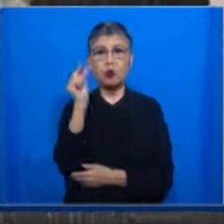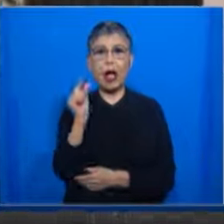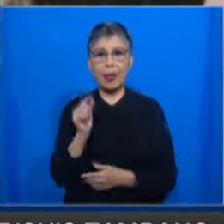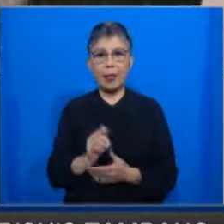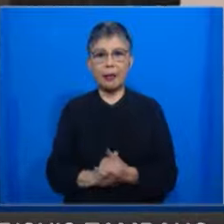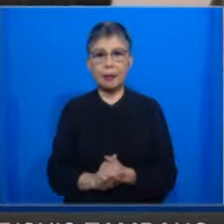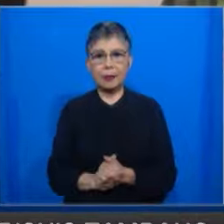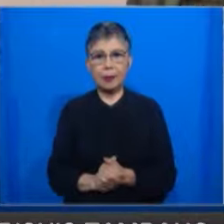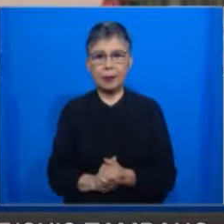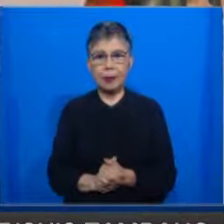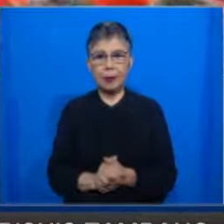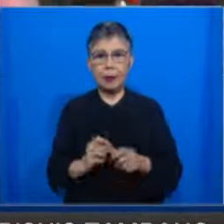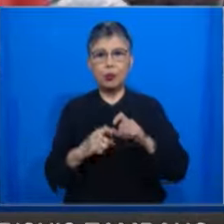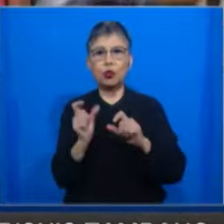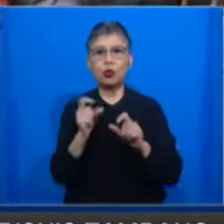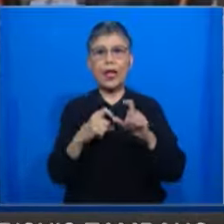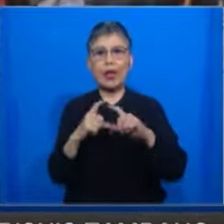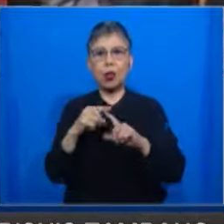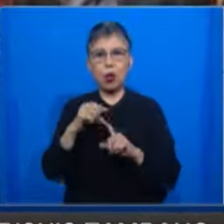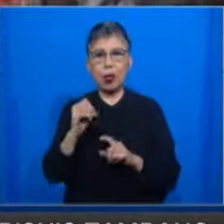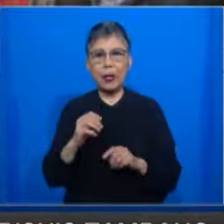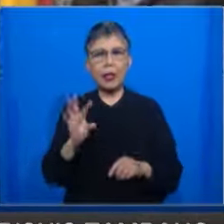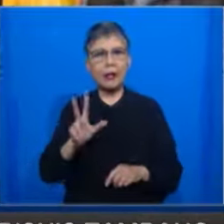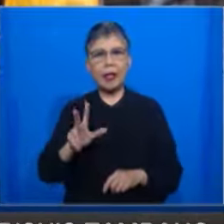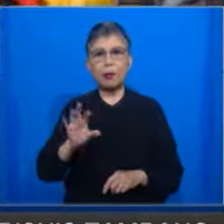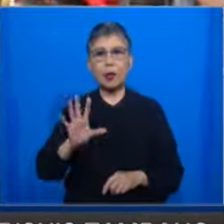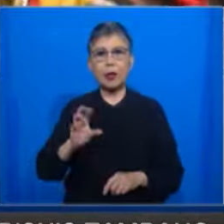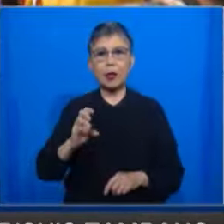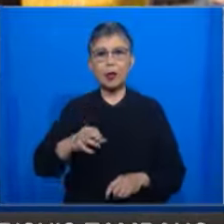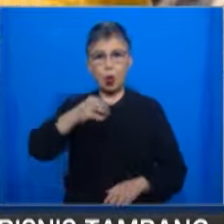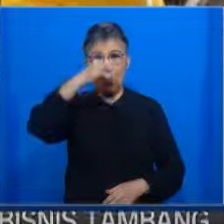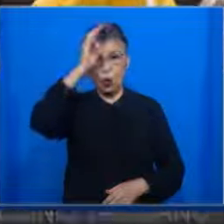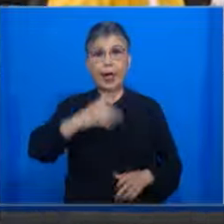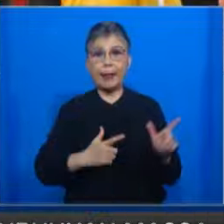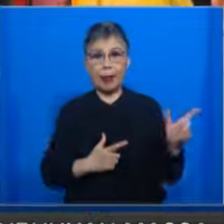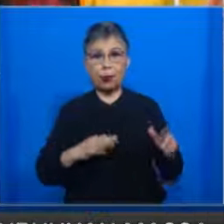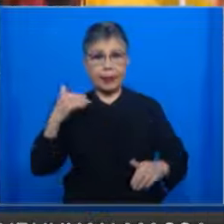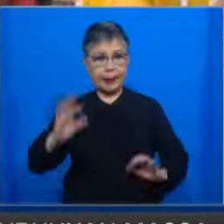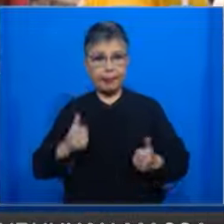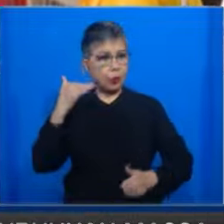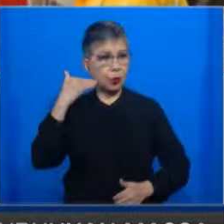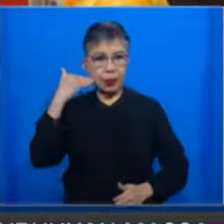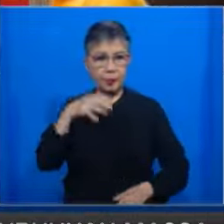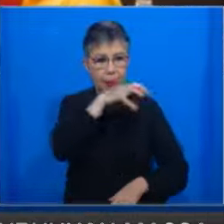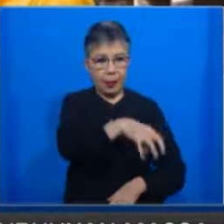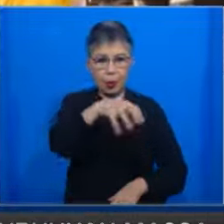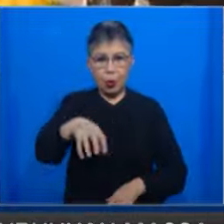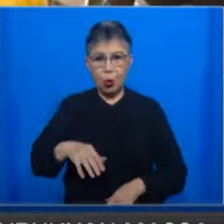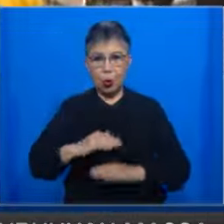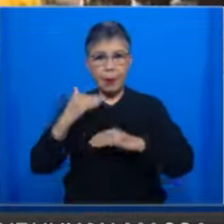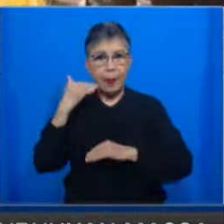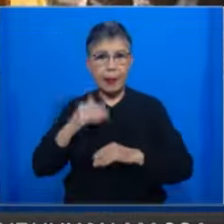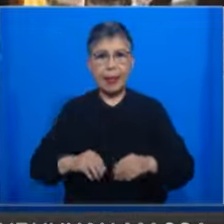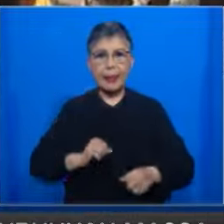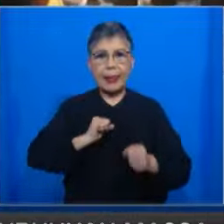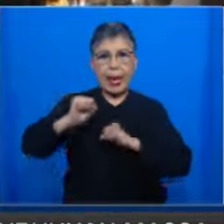Besar Polisi Susato yang mengatakan ada sekitar 3.200 personil kepolisian dan juga TNI yang disiapsiagakan di sejumlah titik untuk mengamankan jalannya